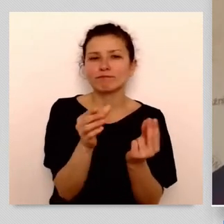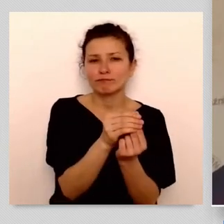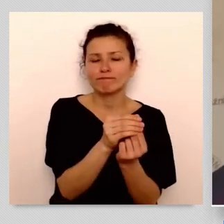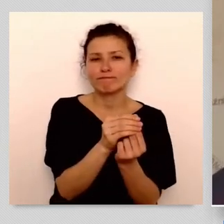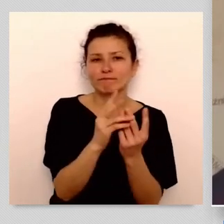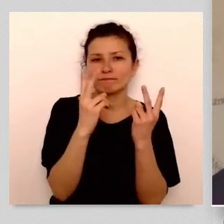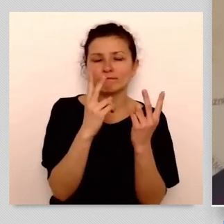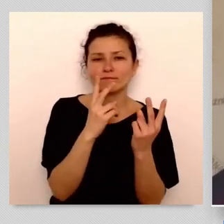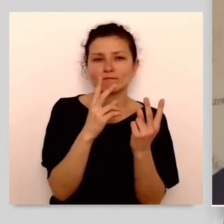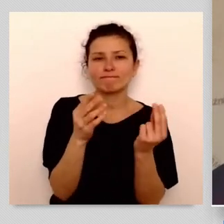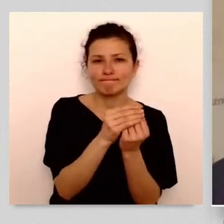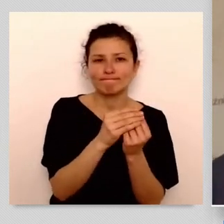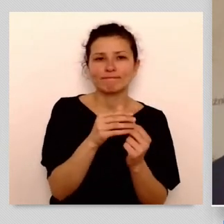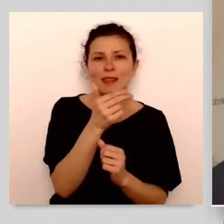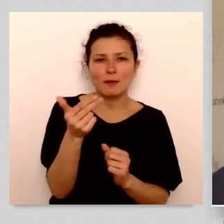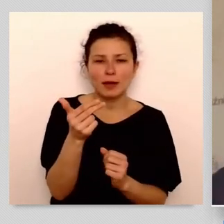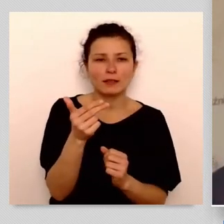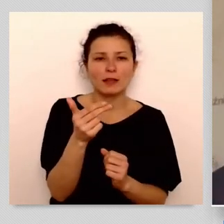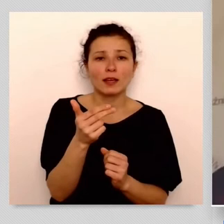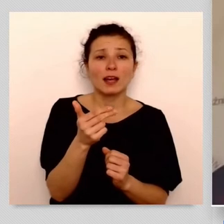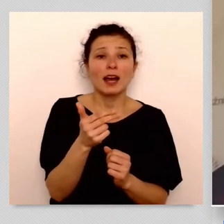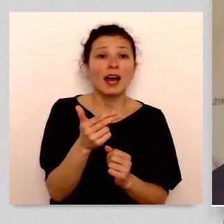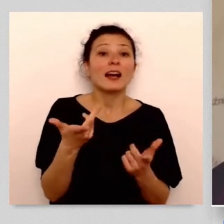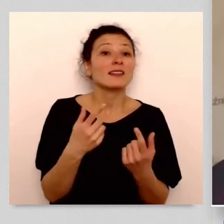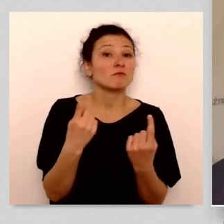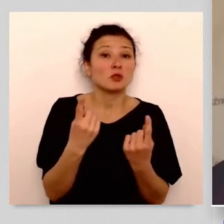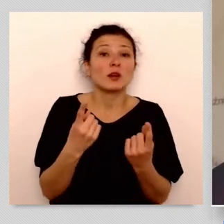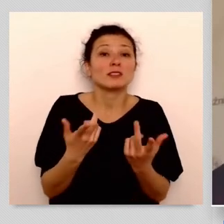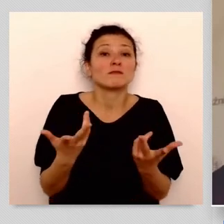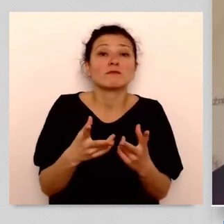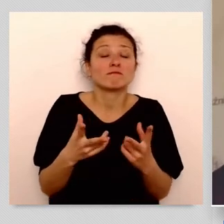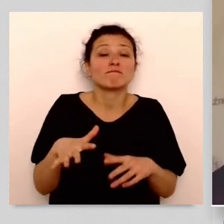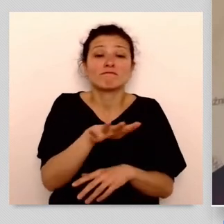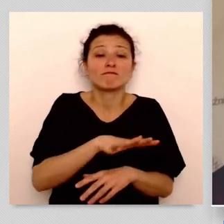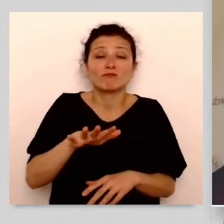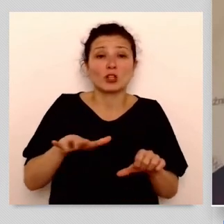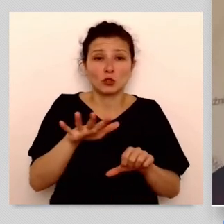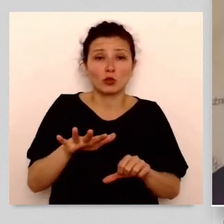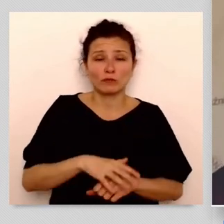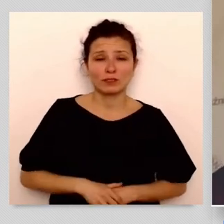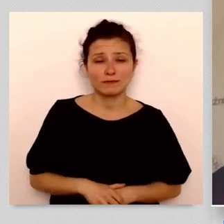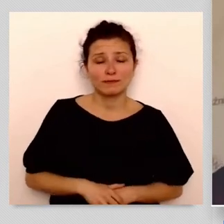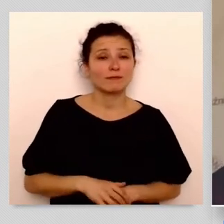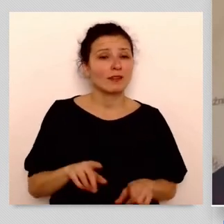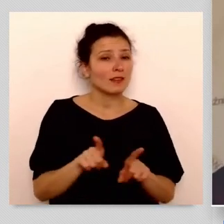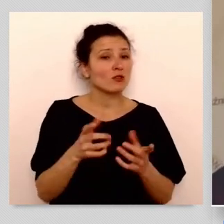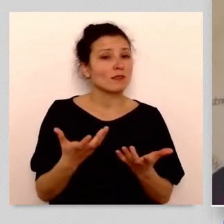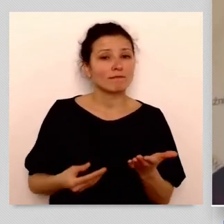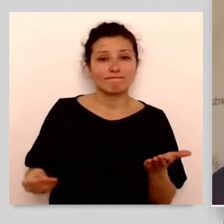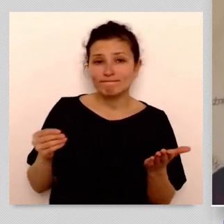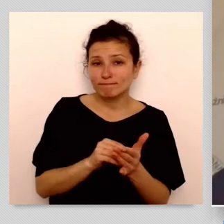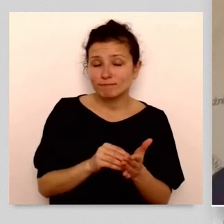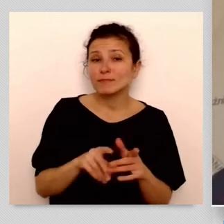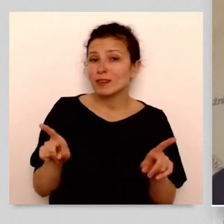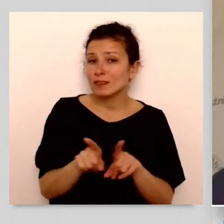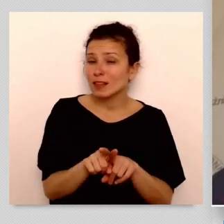ale to się dzieje w konkretnym przedziale środowiskowym. Do tego chciałbym dodać, że jeszcze mamy